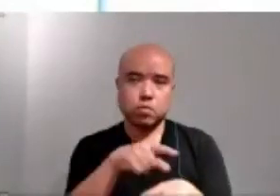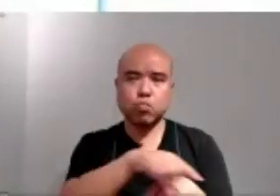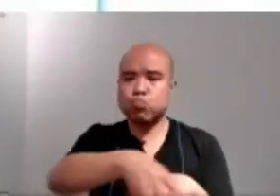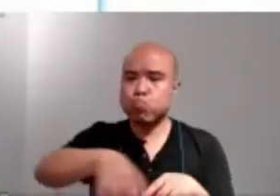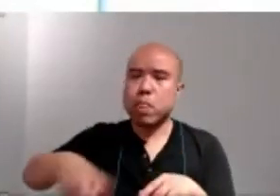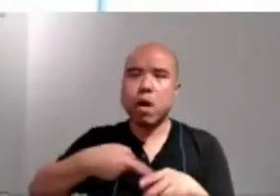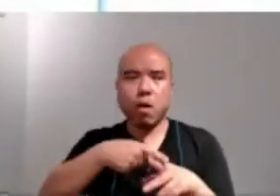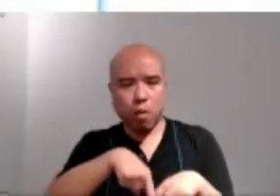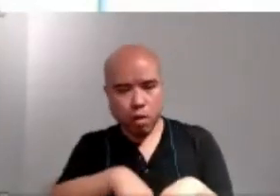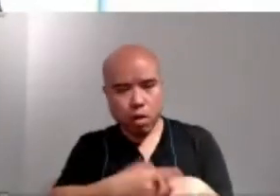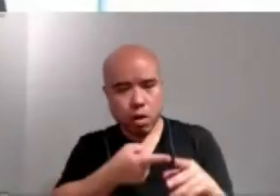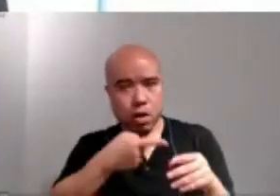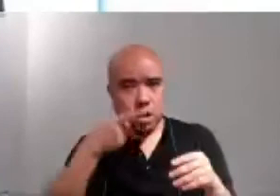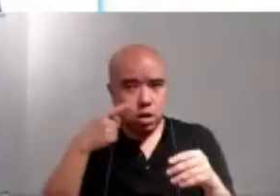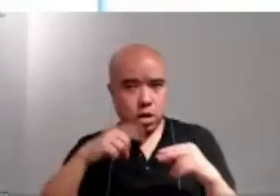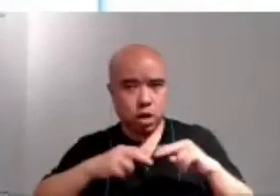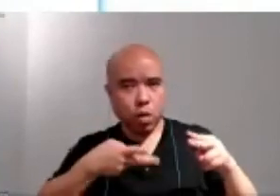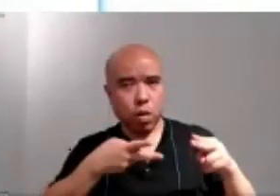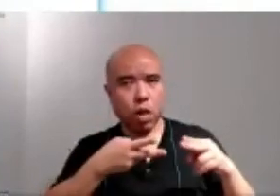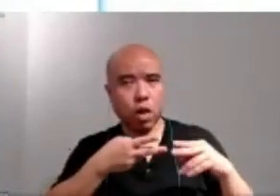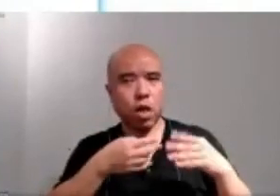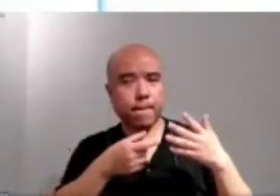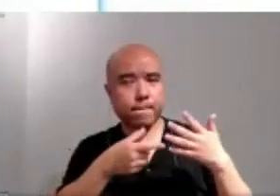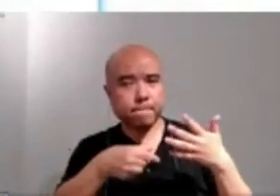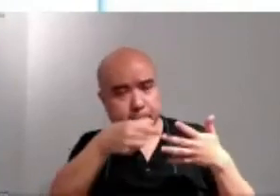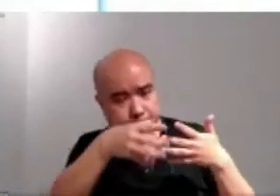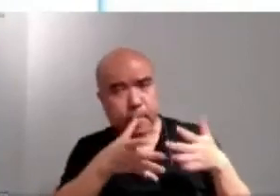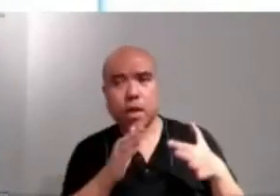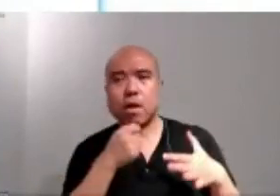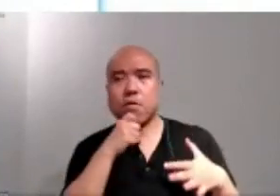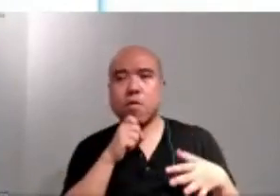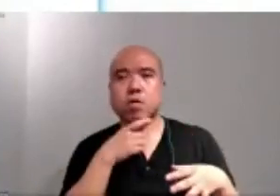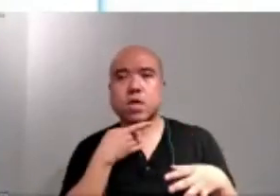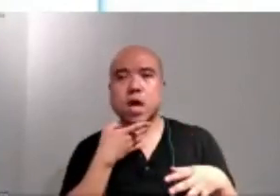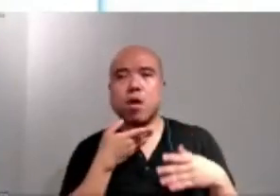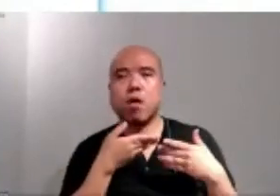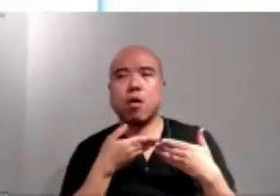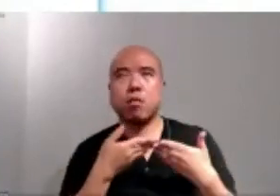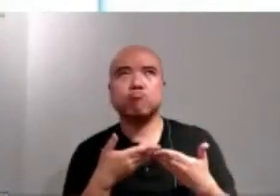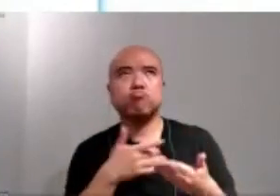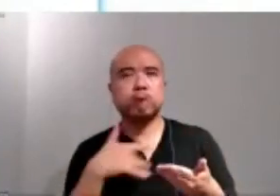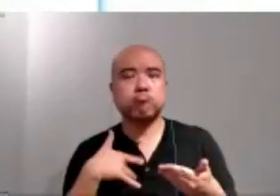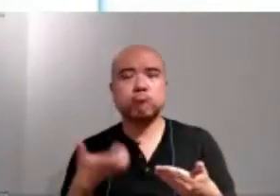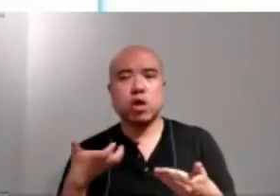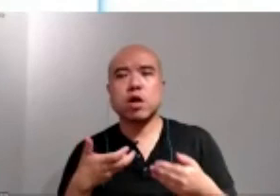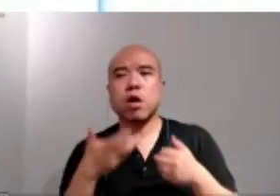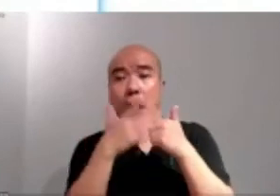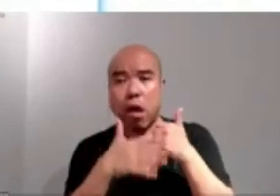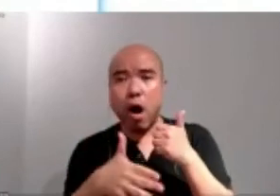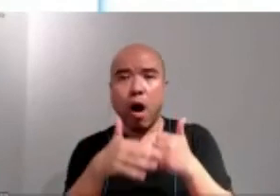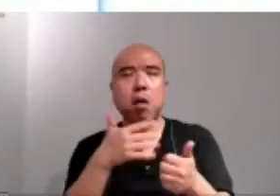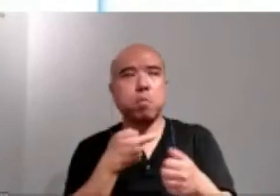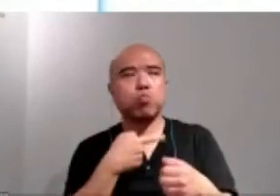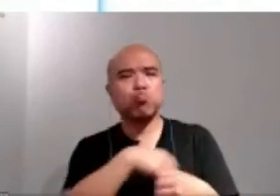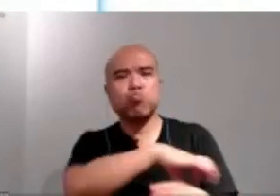芽。今年咧疫情咧就喺呢個 new normal 嘅狀況底下發生咗好耐啦，咁我亦都希望透過我哋依啲嘅地區嘅社創活